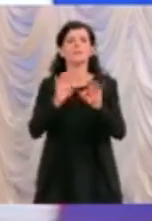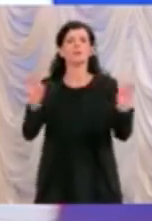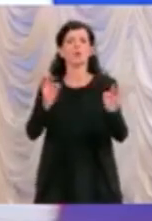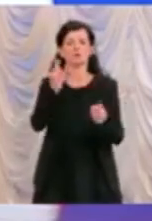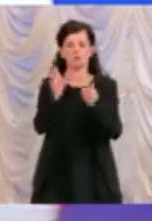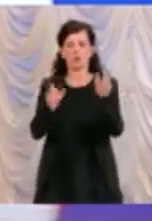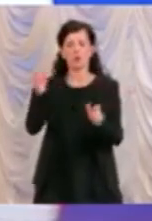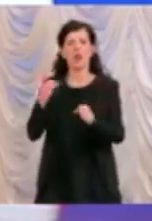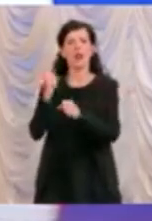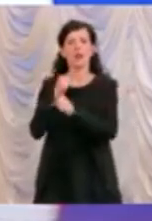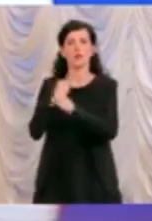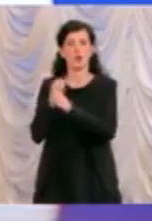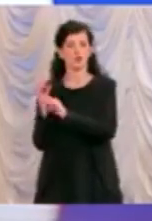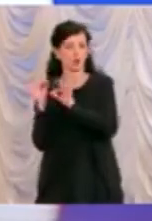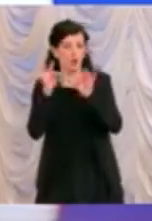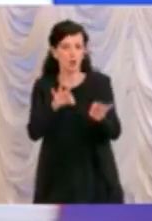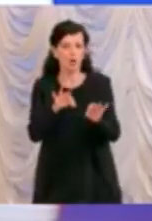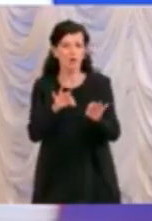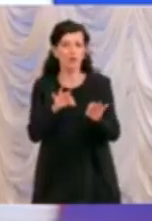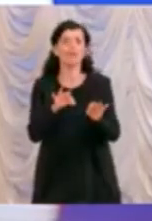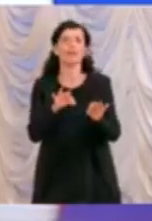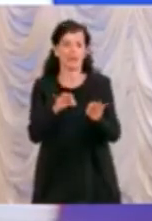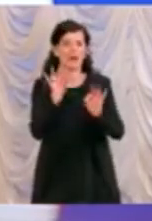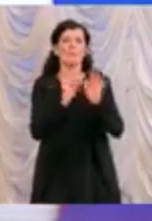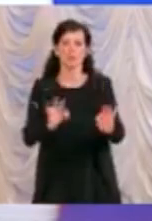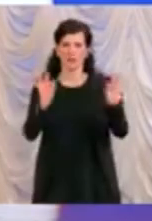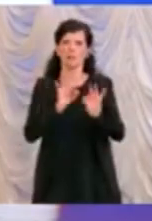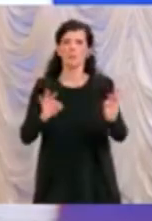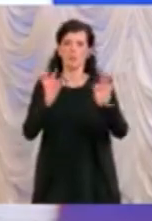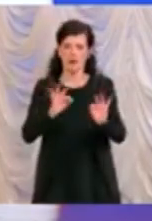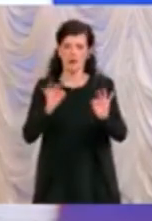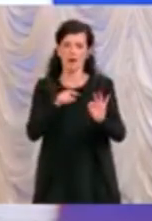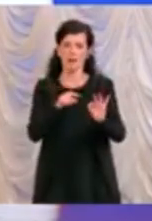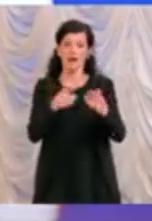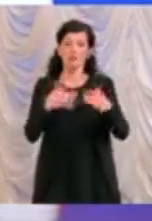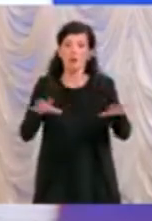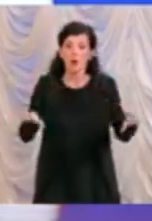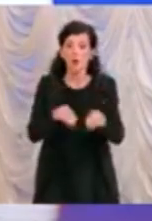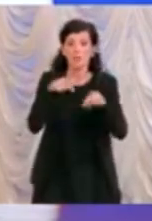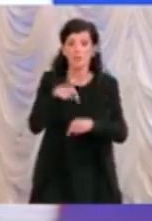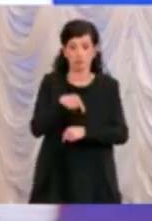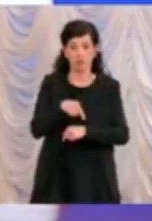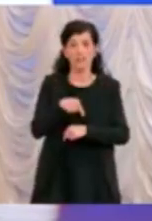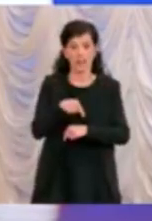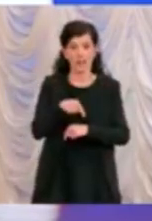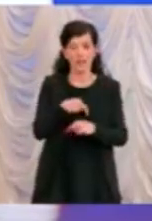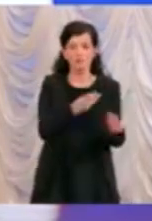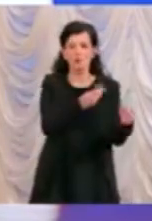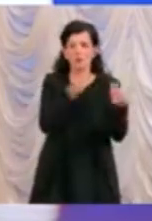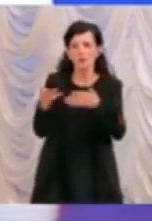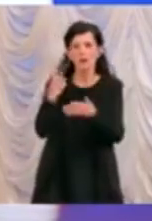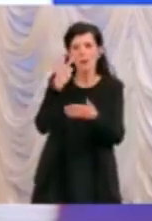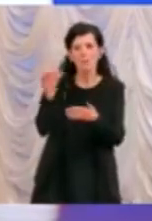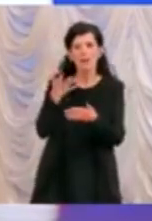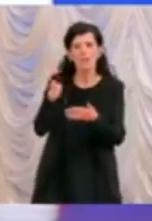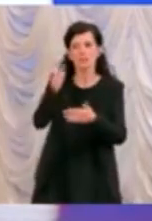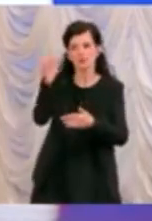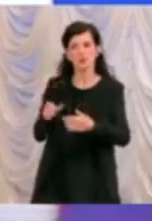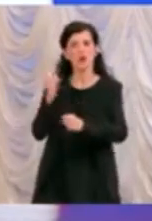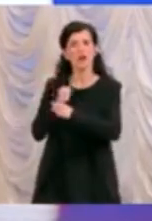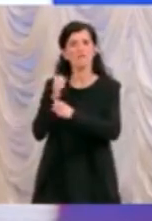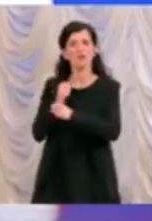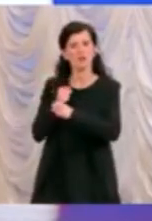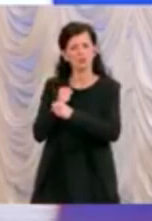lavoratori attrezzandosi già ora e predisponendosi già ora per la corretta applicazione di tutte le